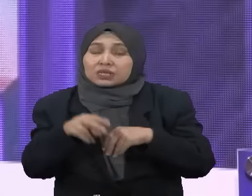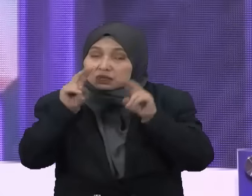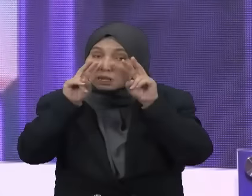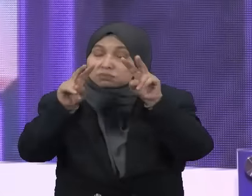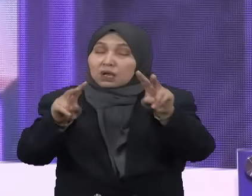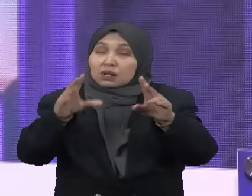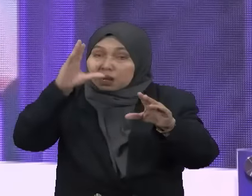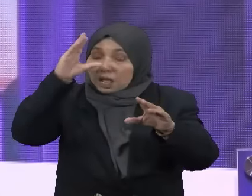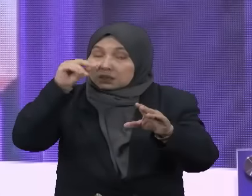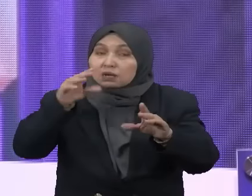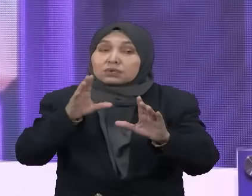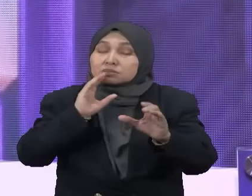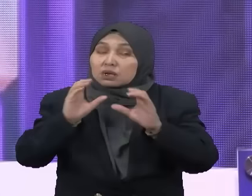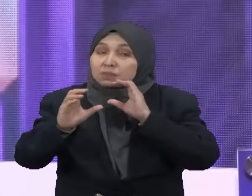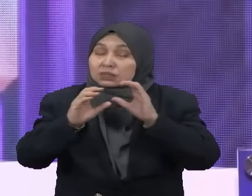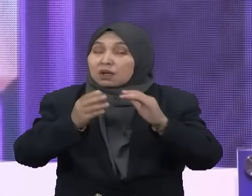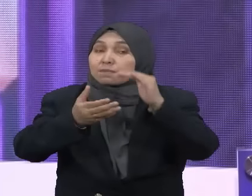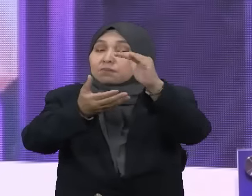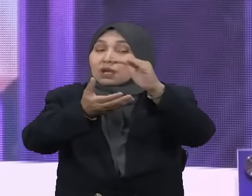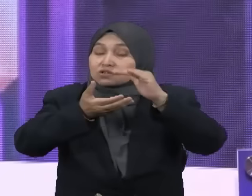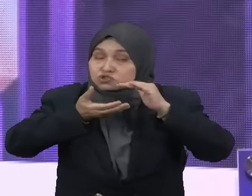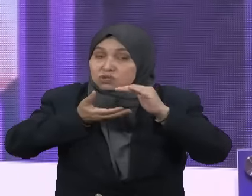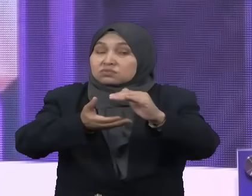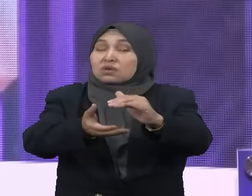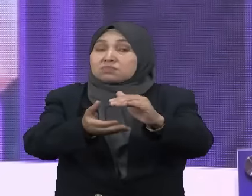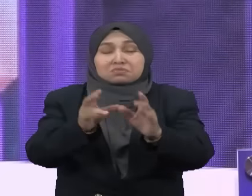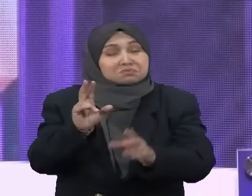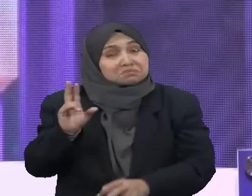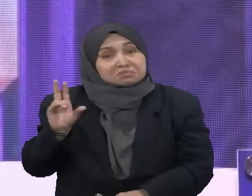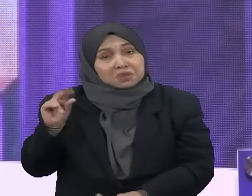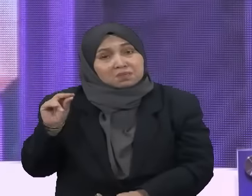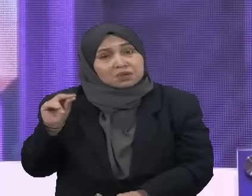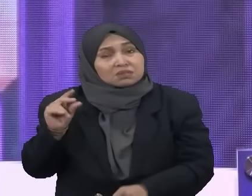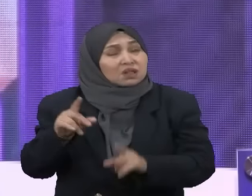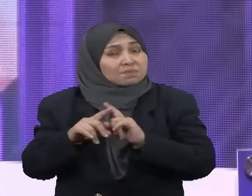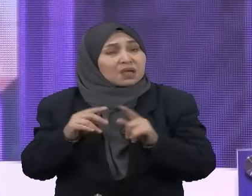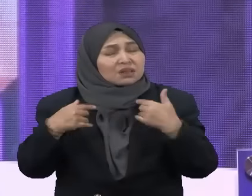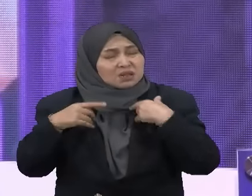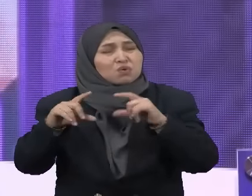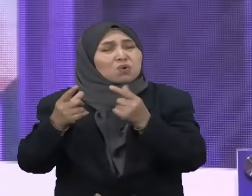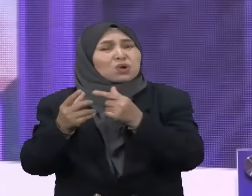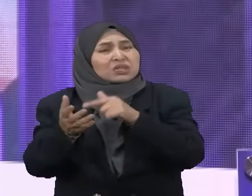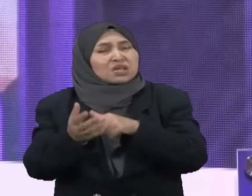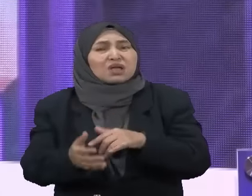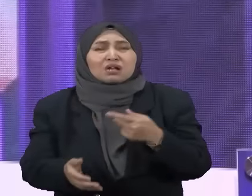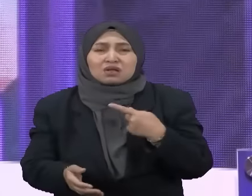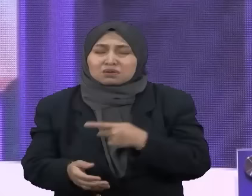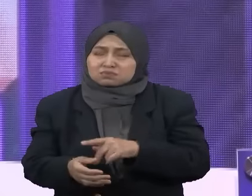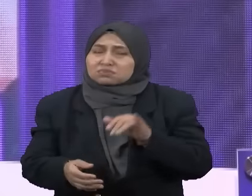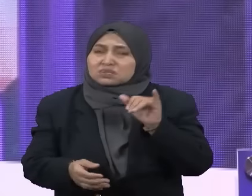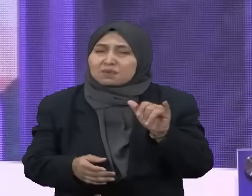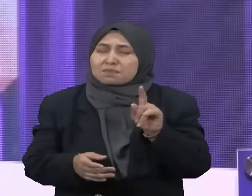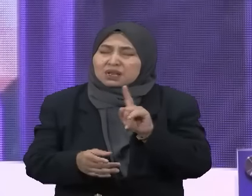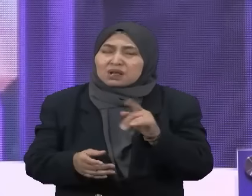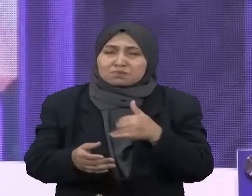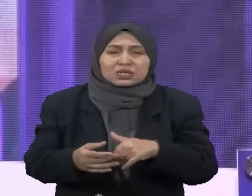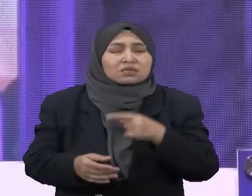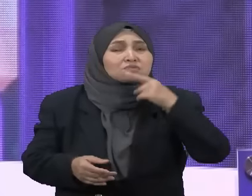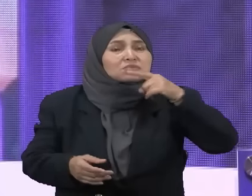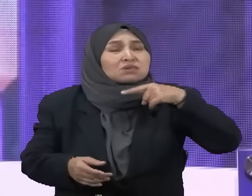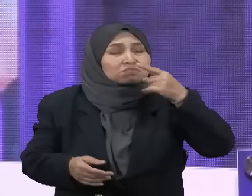berbicara, bukan melihat kepada mesej yang ingin disampaikan. Jadi kadang-kadang ada golongan ini yang mana innahum unasi yatataharu, mereka